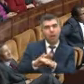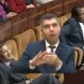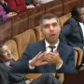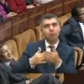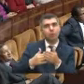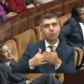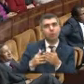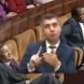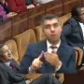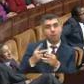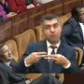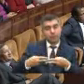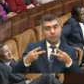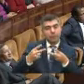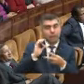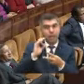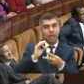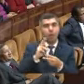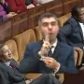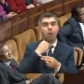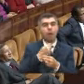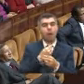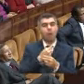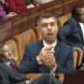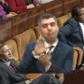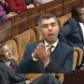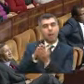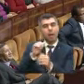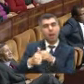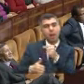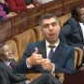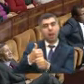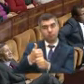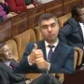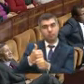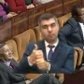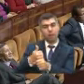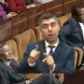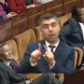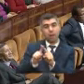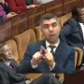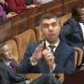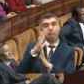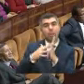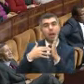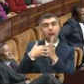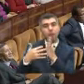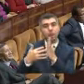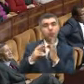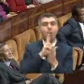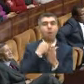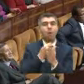ليست أولويات سياسة حكومتكم خلال ما تبقى من الولاية التشريعية الحالية، بل هي مسألة البرنامج الحكومي في